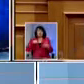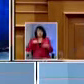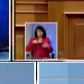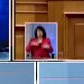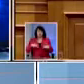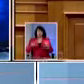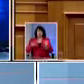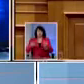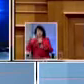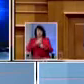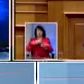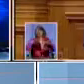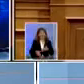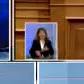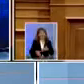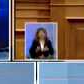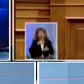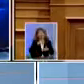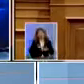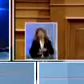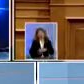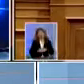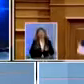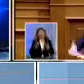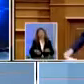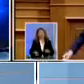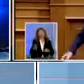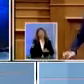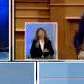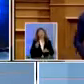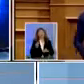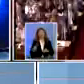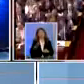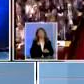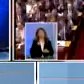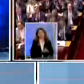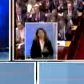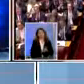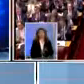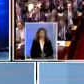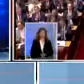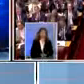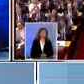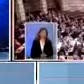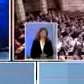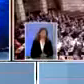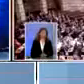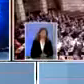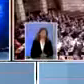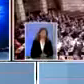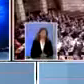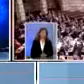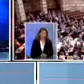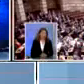από ό,τι φαίνεται για τα εργασιακά και τη δεύτερη αξιολόγηση. Έχει πρόβλημα, θα υπάρξει ένα δεύτερο γύρο, τρίτο, τέταρτο, δεν θυμάμαι πλέον, γύρο επαφή